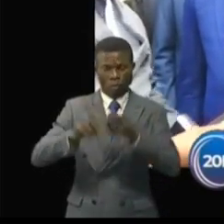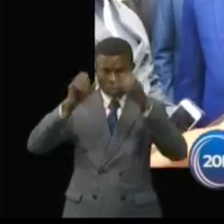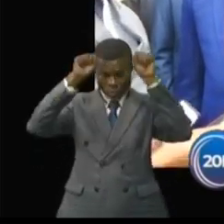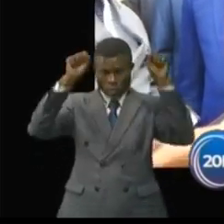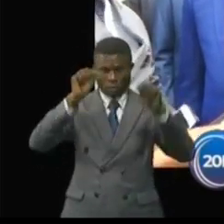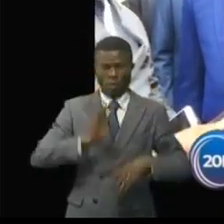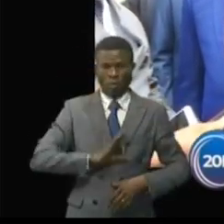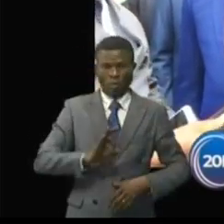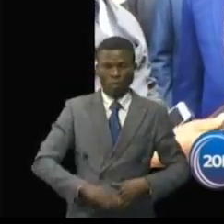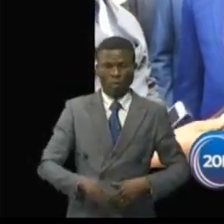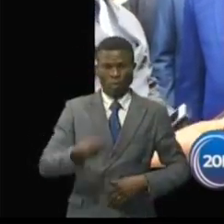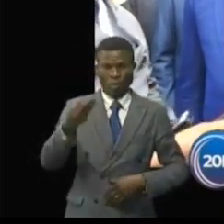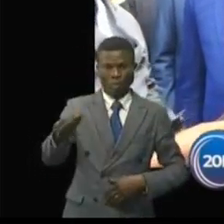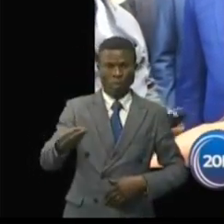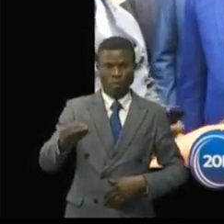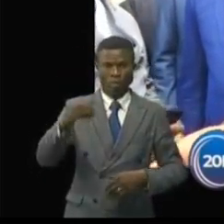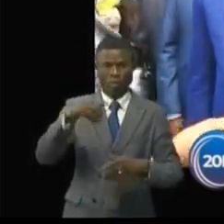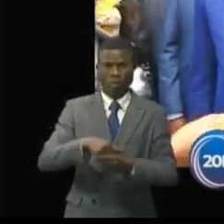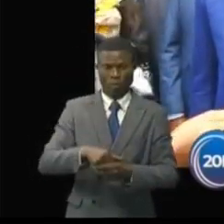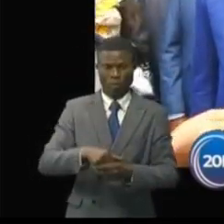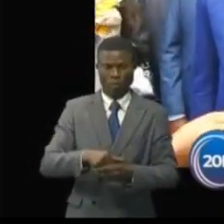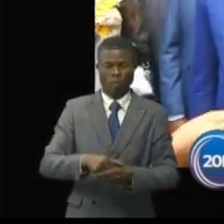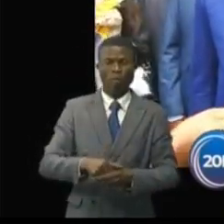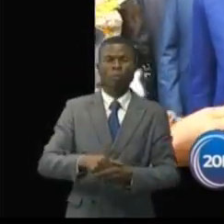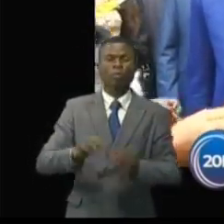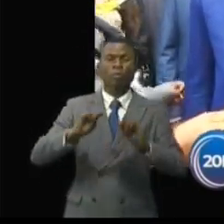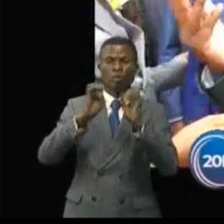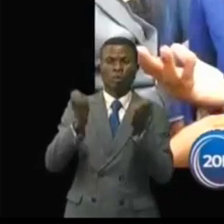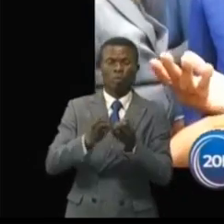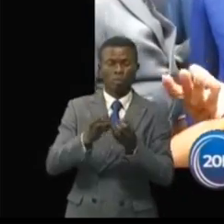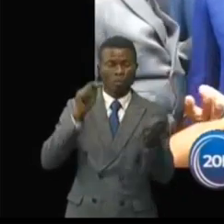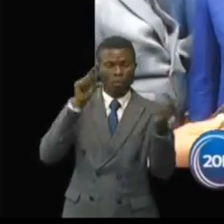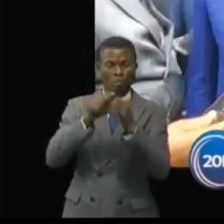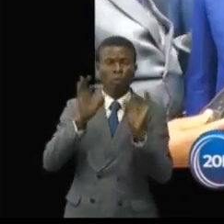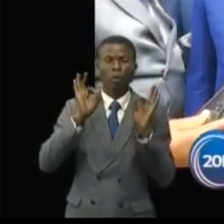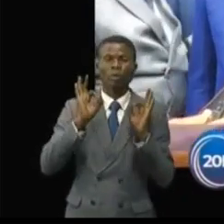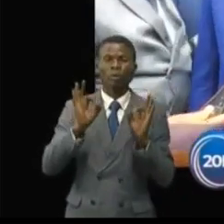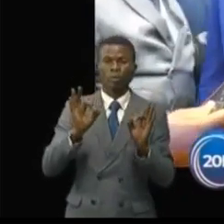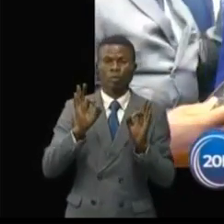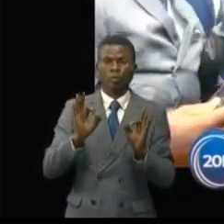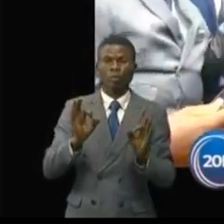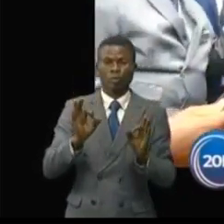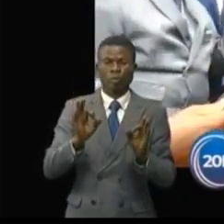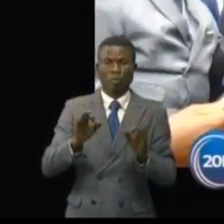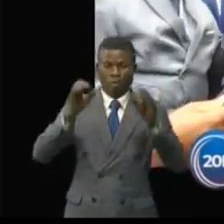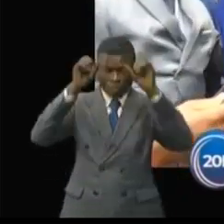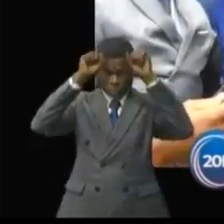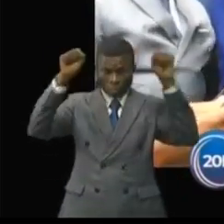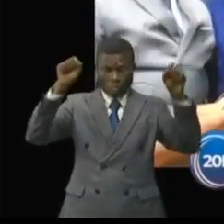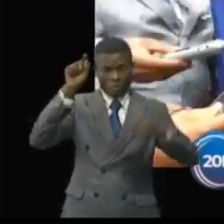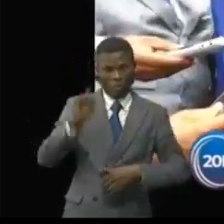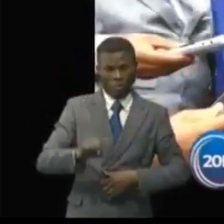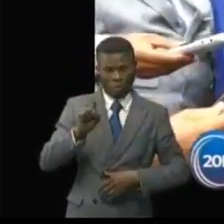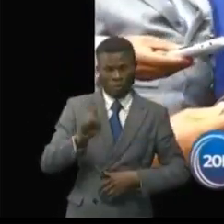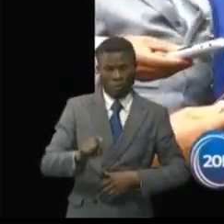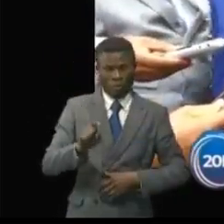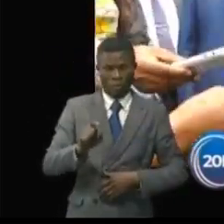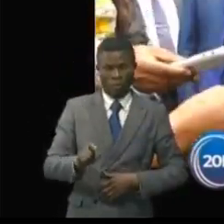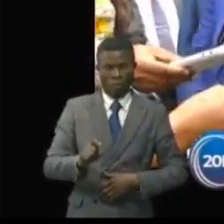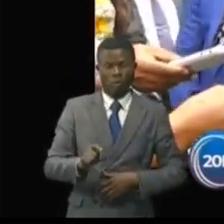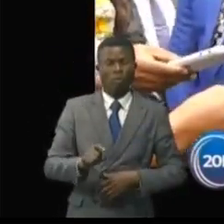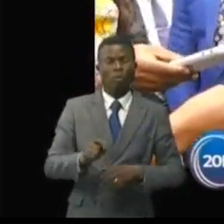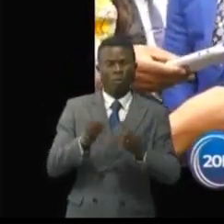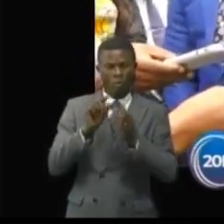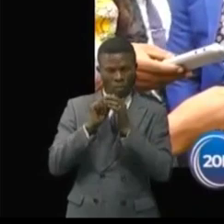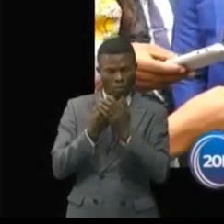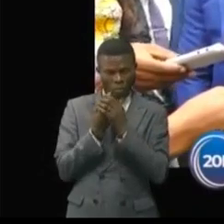a placée dans la nouvelle équipe qui a de nouveaux objectifs que le président désire atteindre. L'ACP doit de